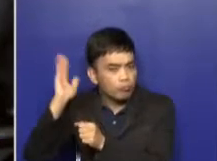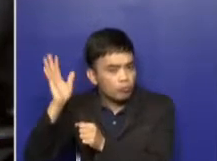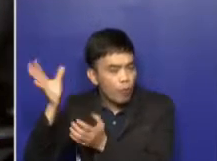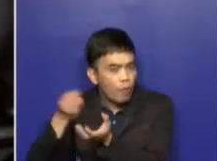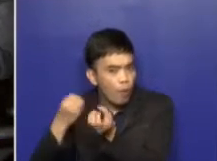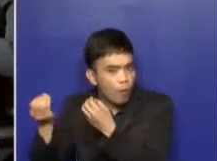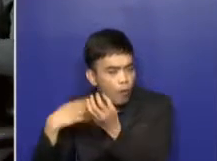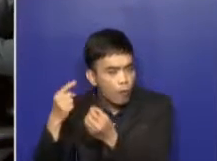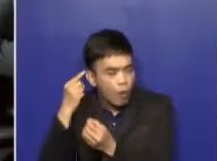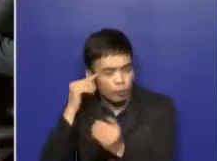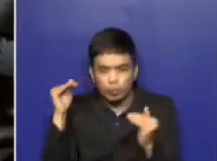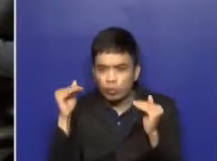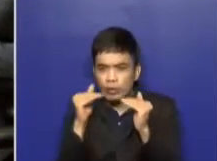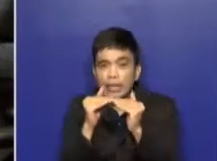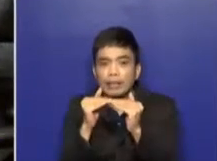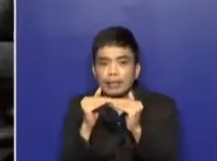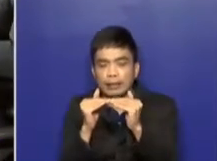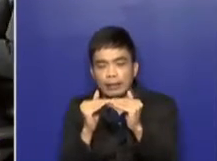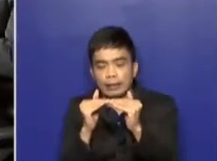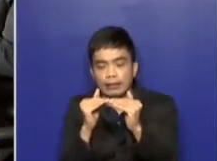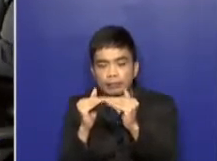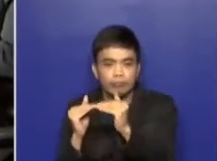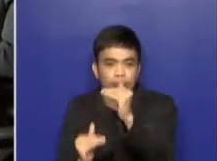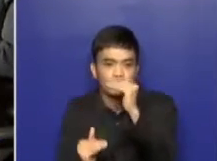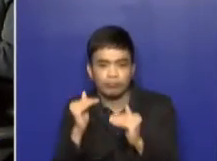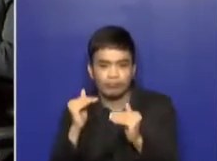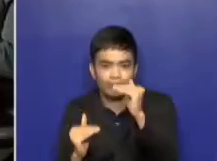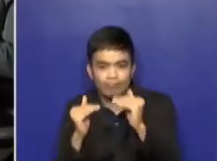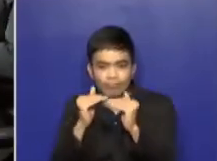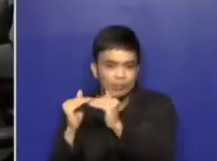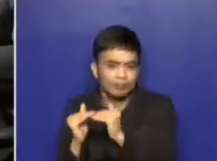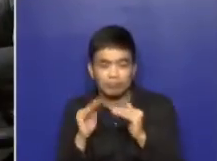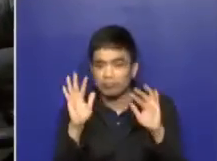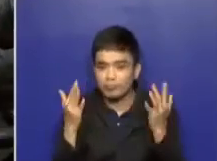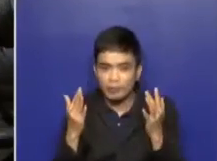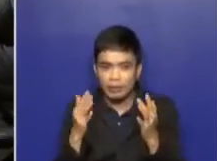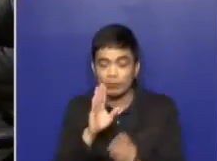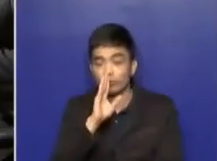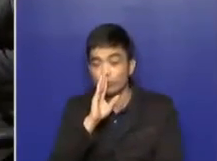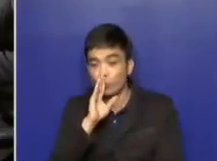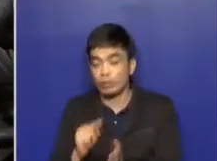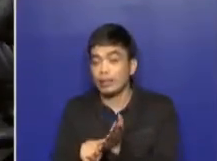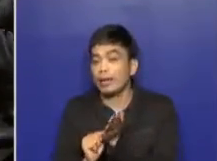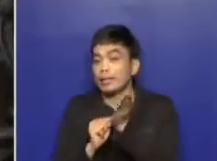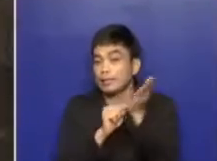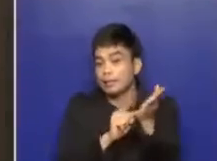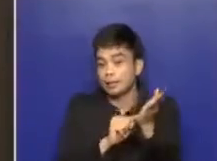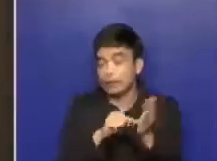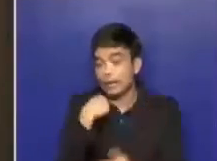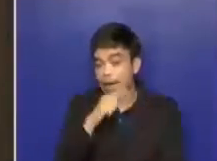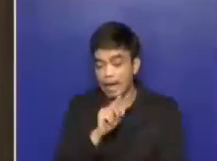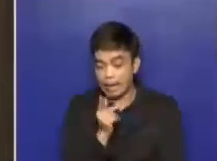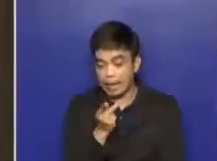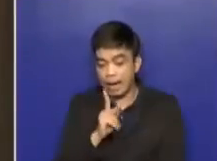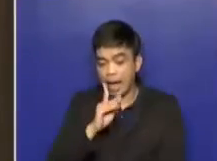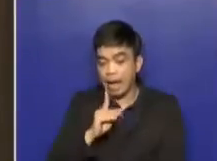การรอนสิทธิ์พูดถึงการรอนสิทธิ์แห่งการยื่นของคนที่มีคดีนะครับ